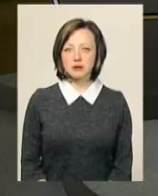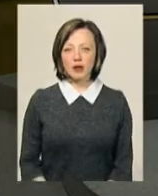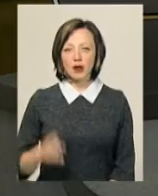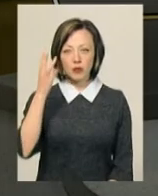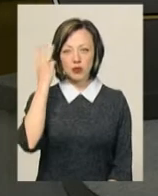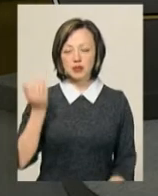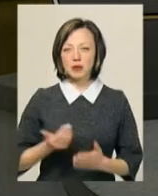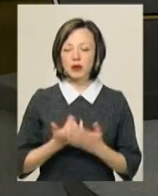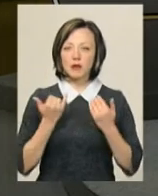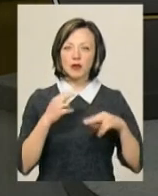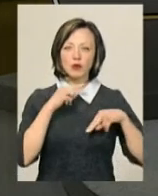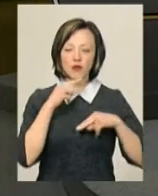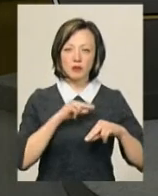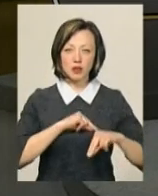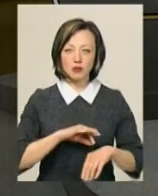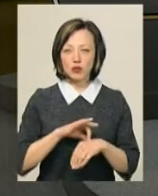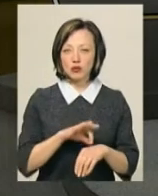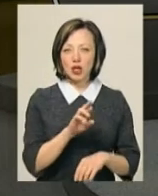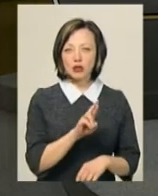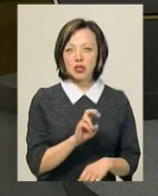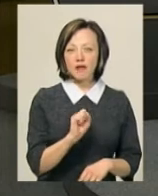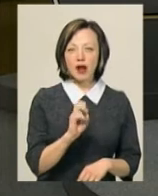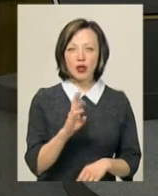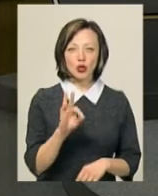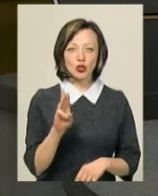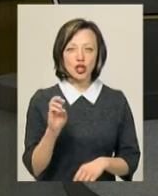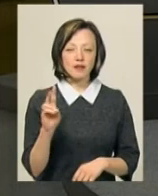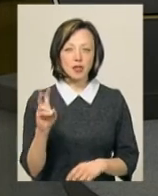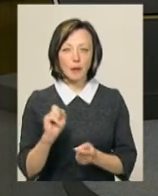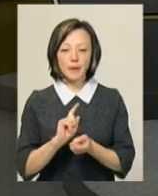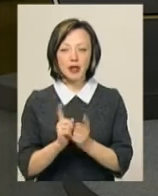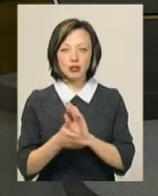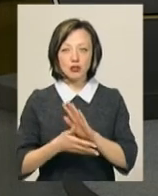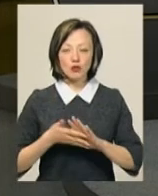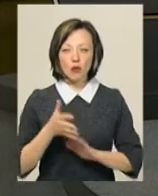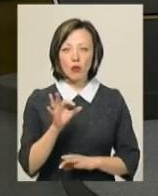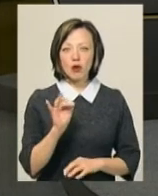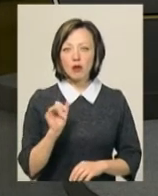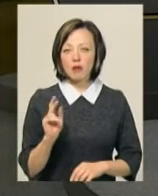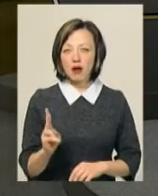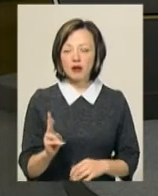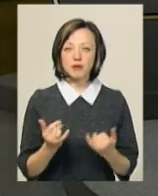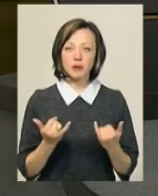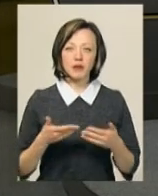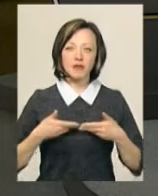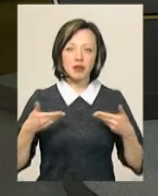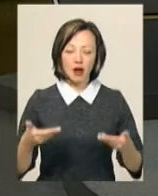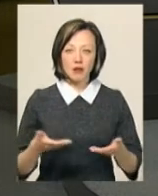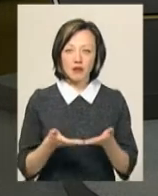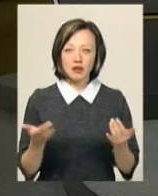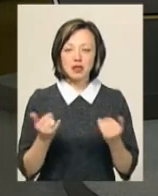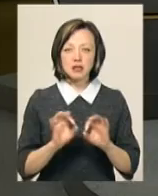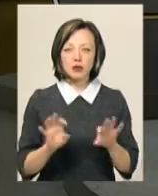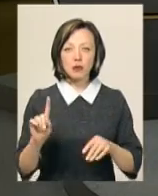Подільська панорама до вашої уваги. В студії працюють ведуча Ярослава Антошевська, перекладач на жестову мову Ольга Рибак. Ми вітаємо вас і зараз